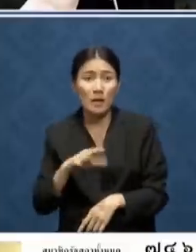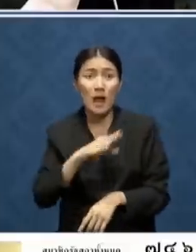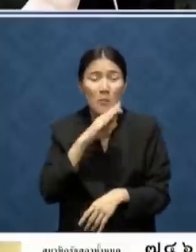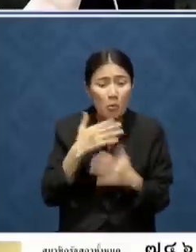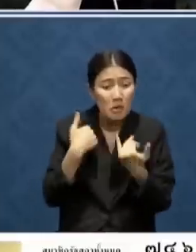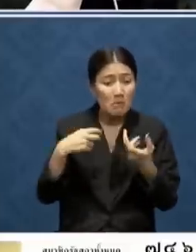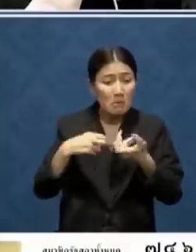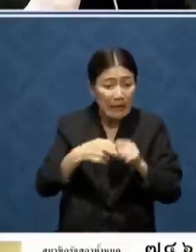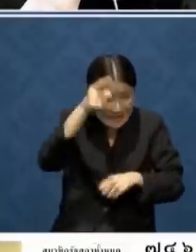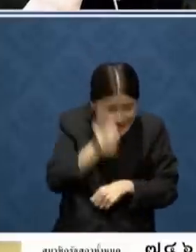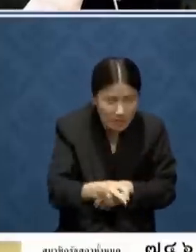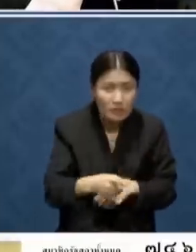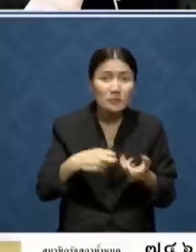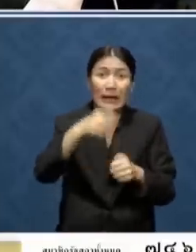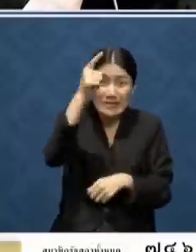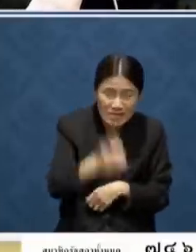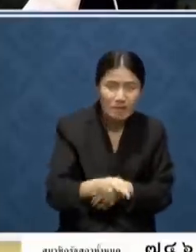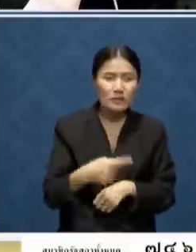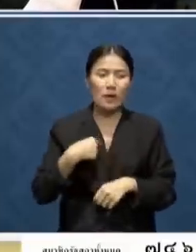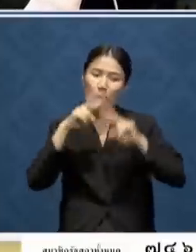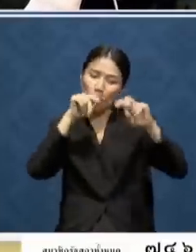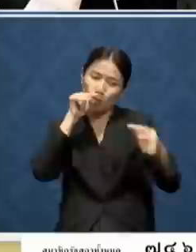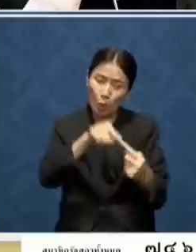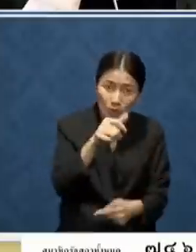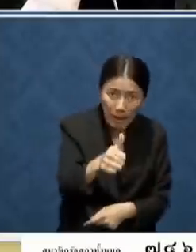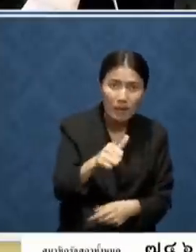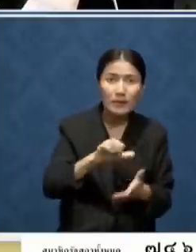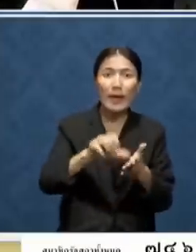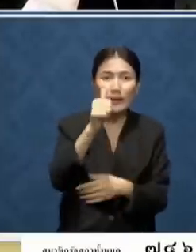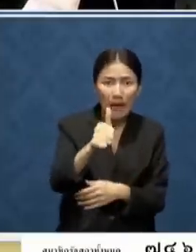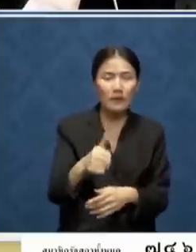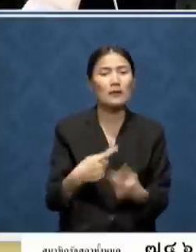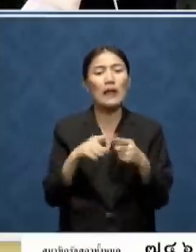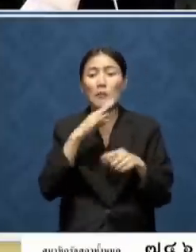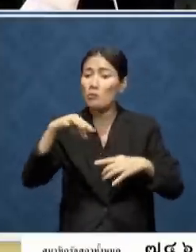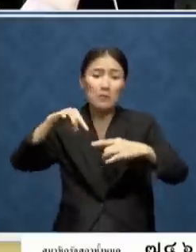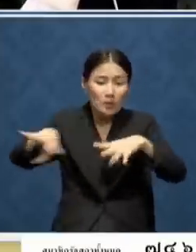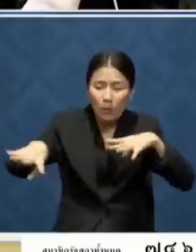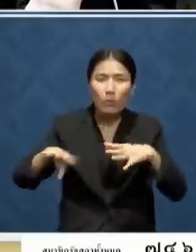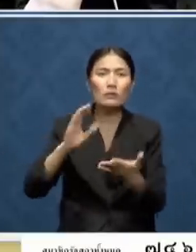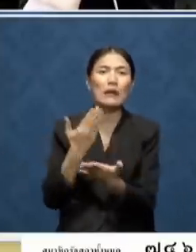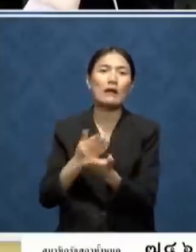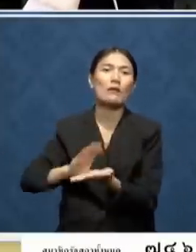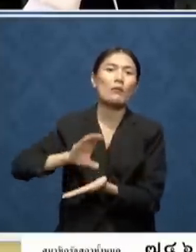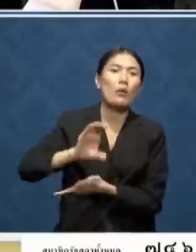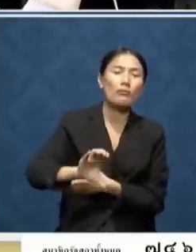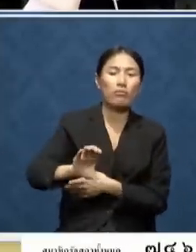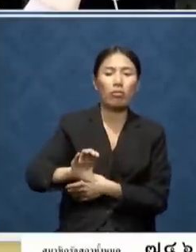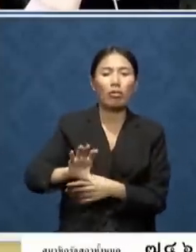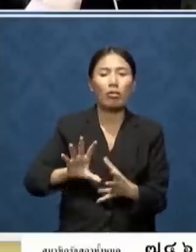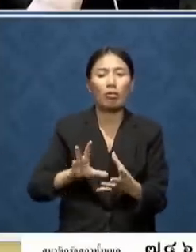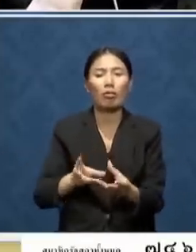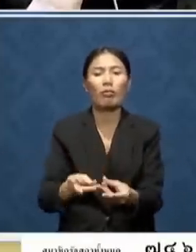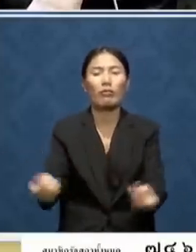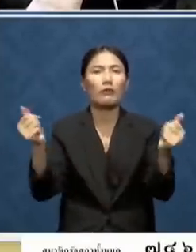ที่เรื้อรังเนี่ยสุดท้ายก็ไม่อาจที่จะเอ่อทำให้งบประมาณที่ต้องเสียไปแล้วก็ต้องมีความเสี่ยงมากมายอย่างที่ดิฉัน